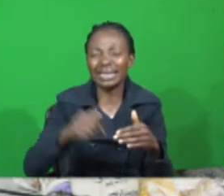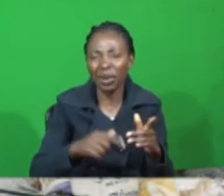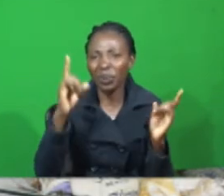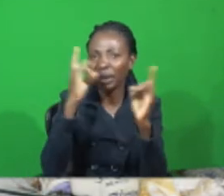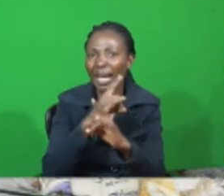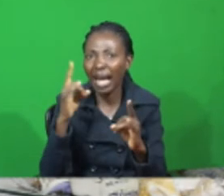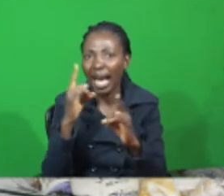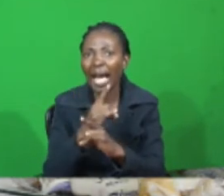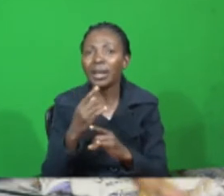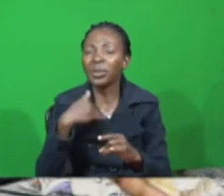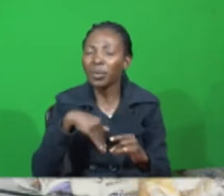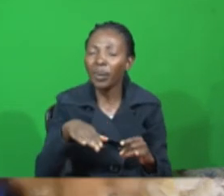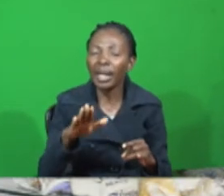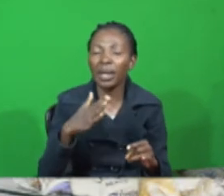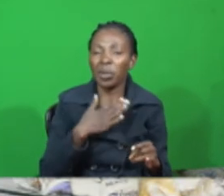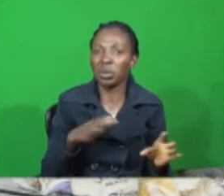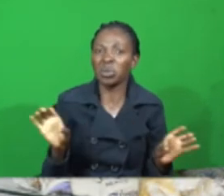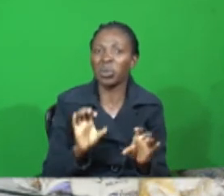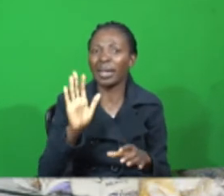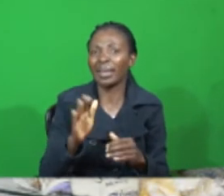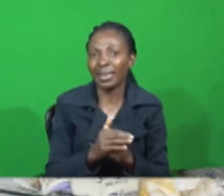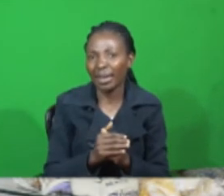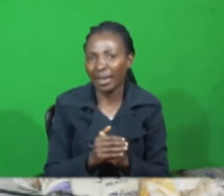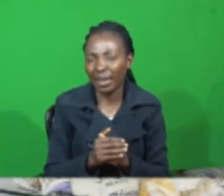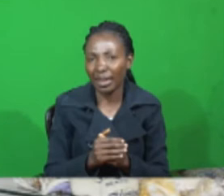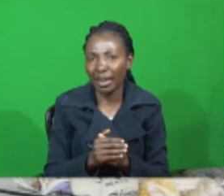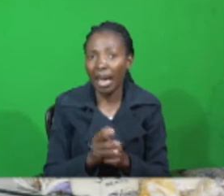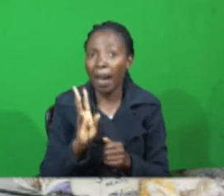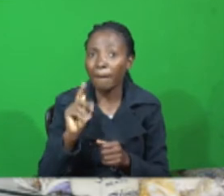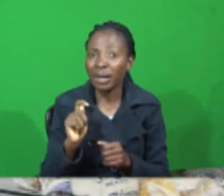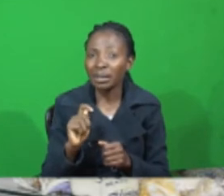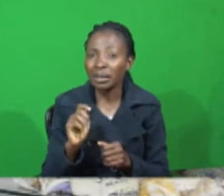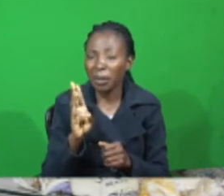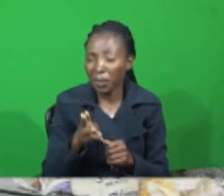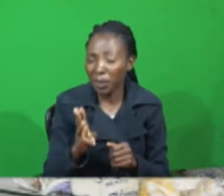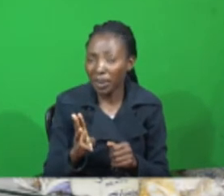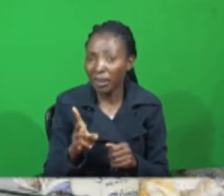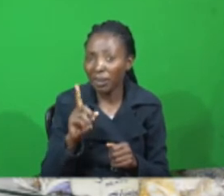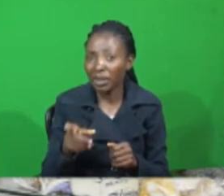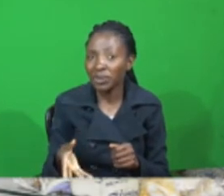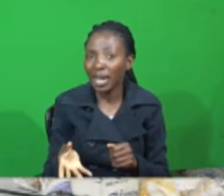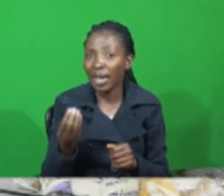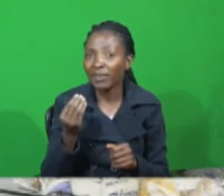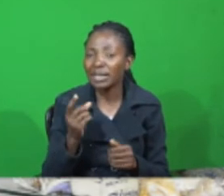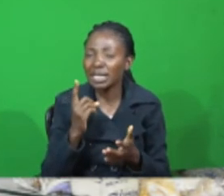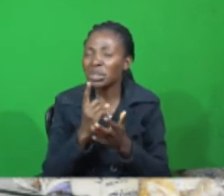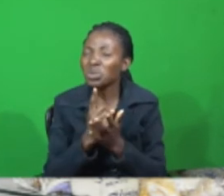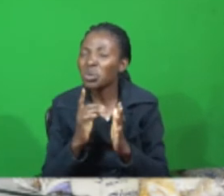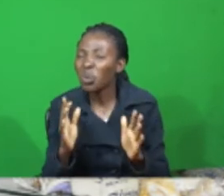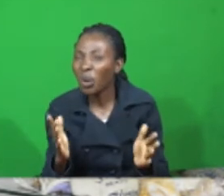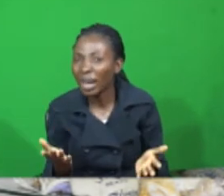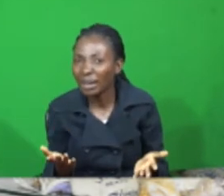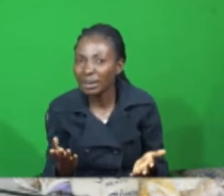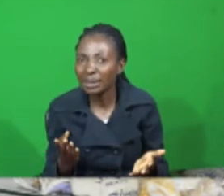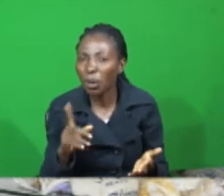kuya ndokwaunonzwa achinzi ndokwaanoitira zvinhu zvakadaro ende pfungwa yatiri haisi yekuti titi vanoitirei kudaro but tiri